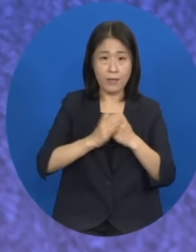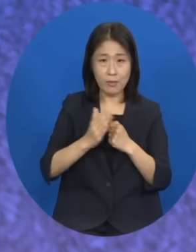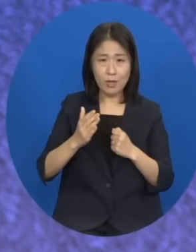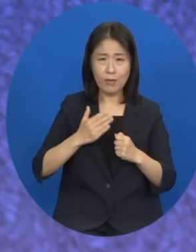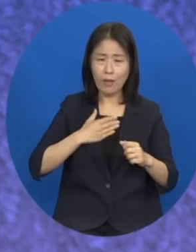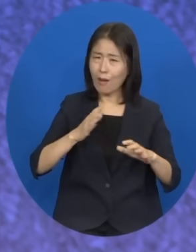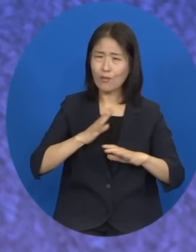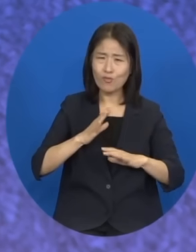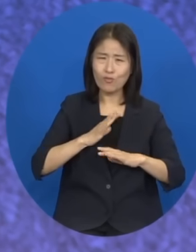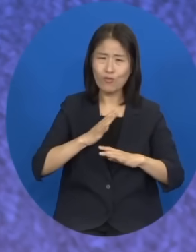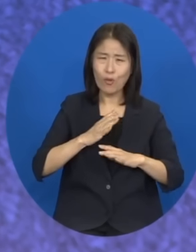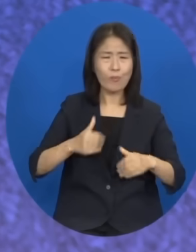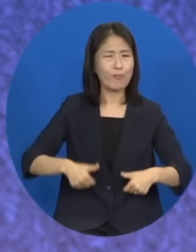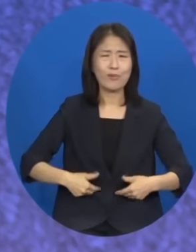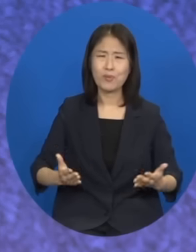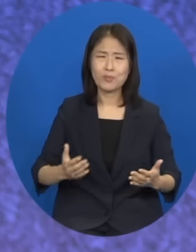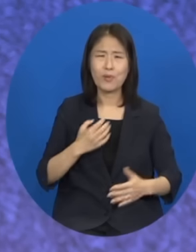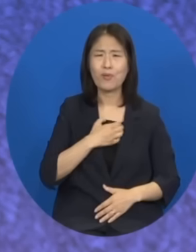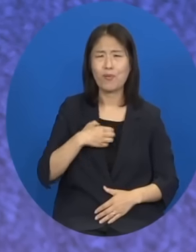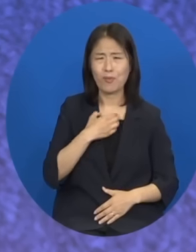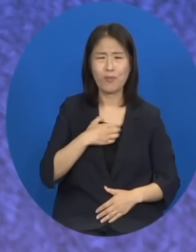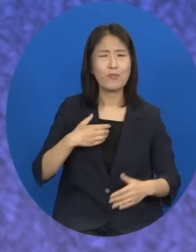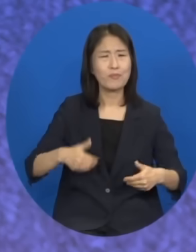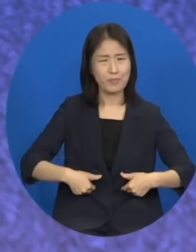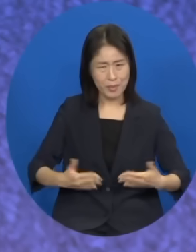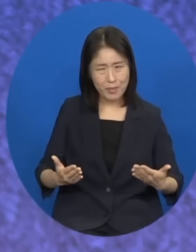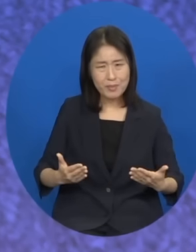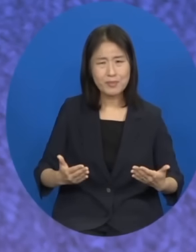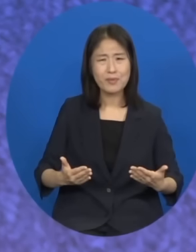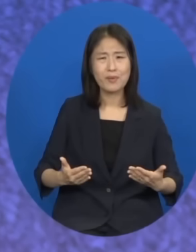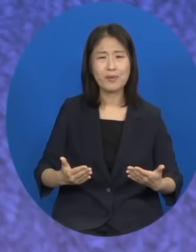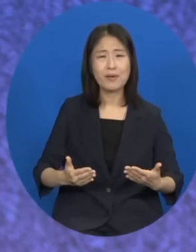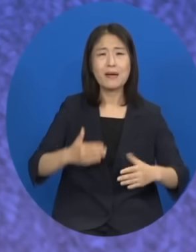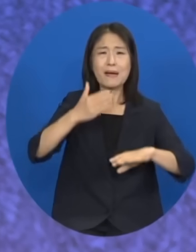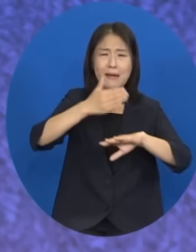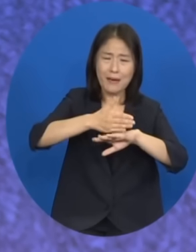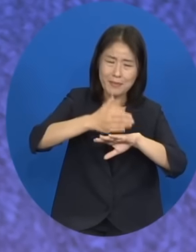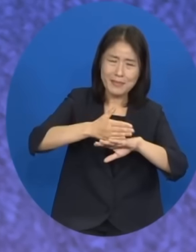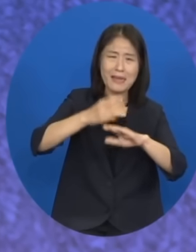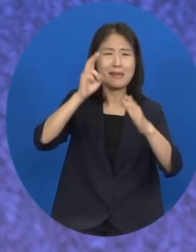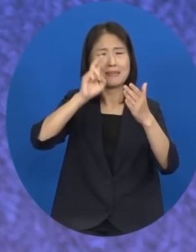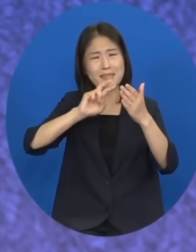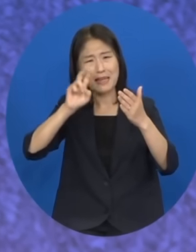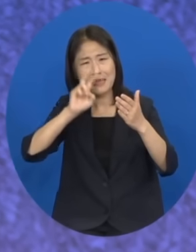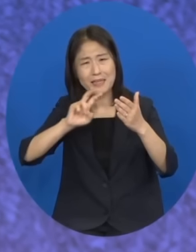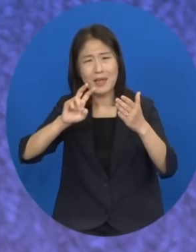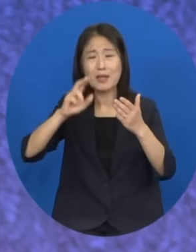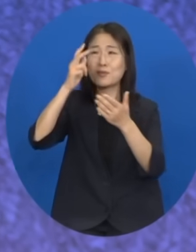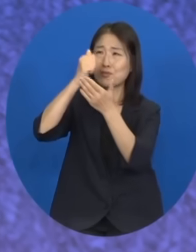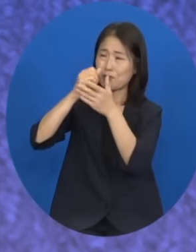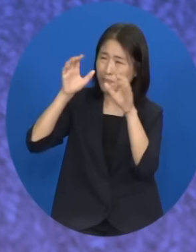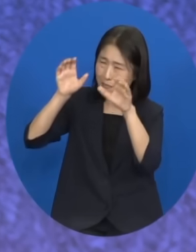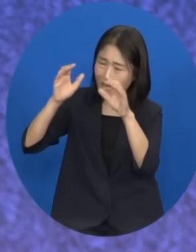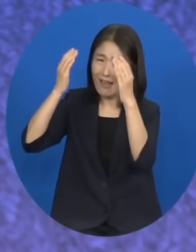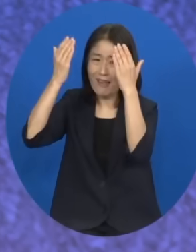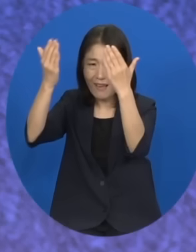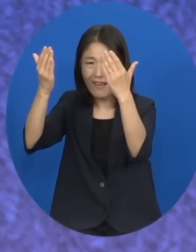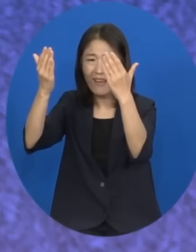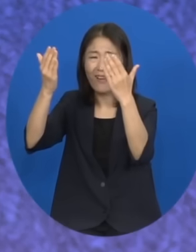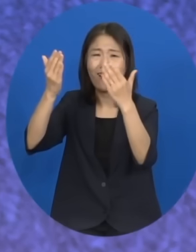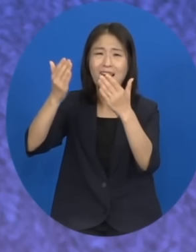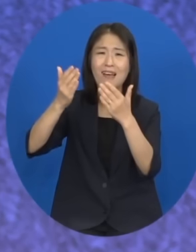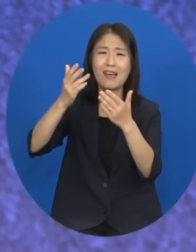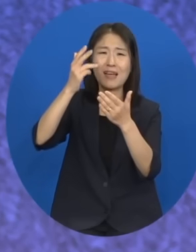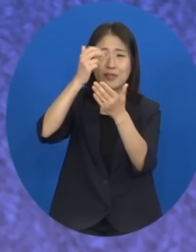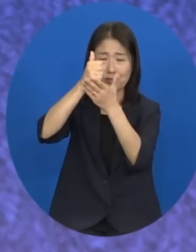구할 게 있겠어요? 그냥 감사하고 찬양하고 주님께 맡기고 주님께